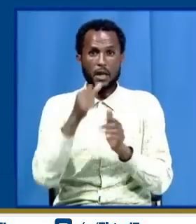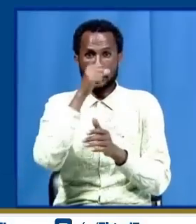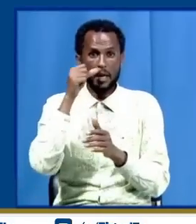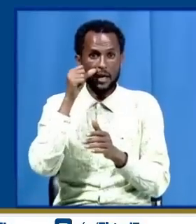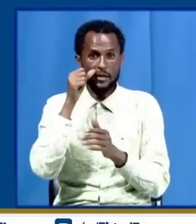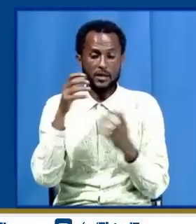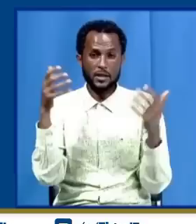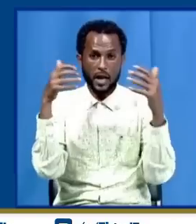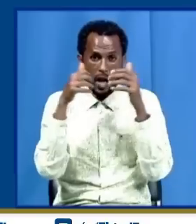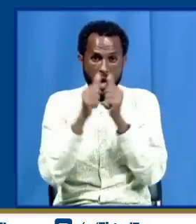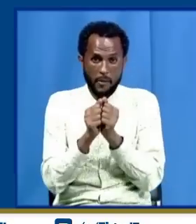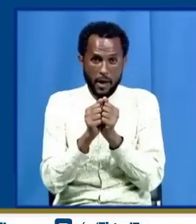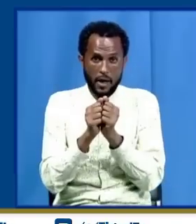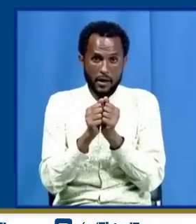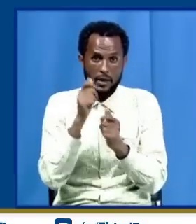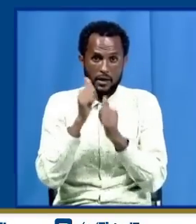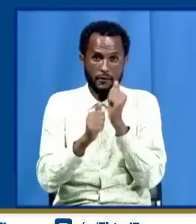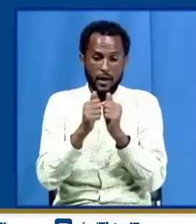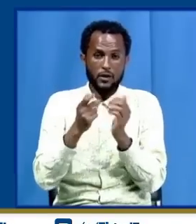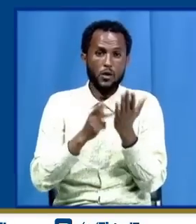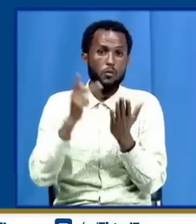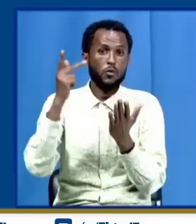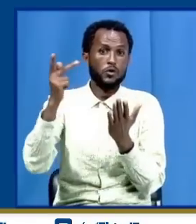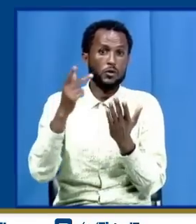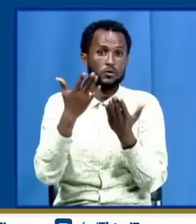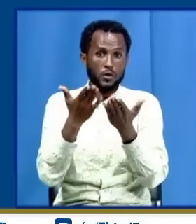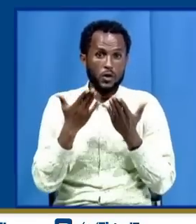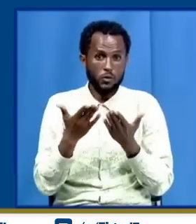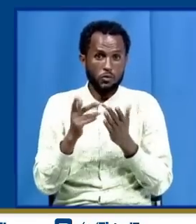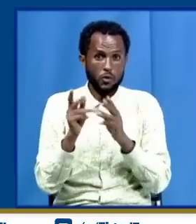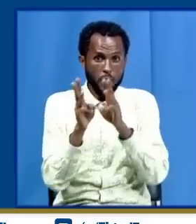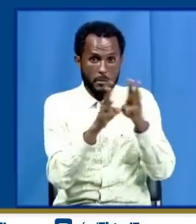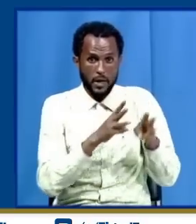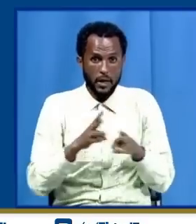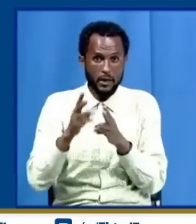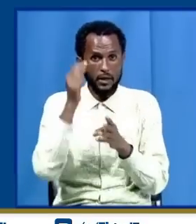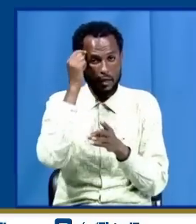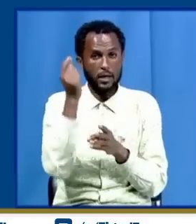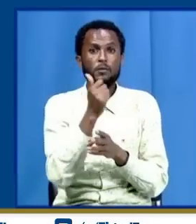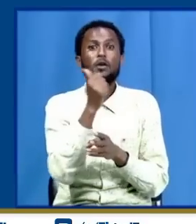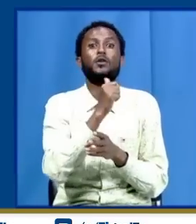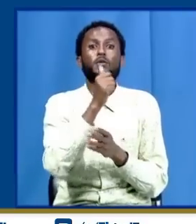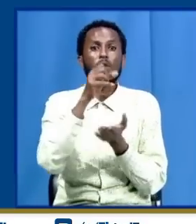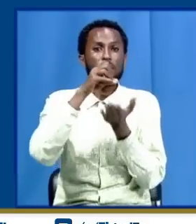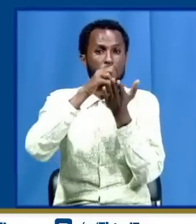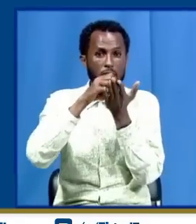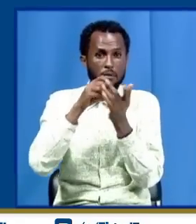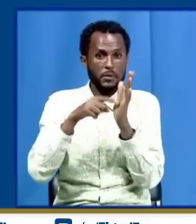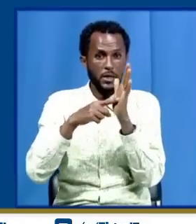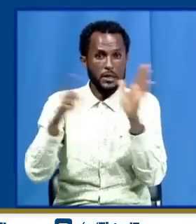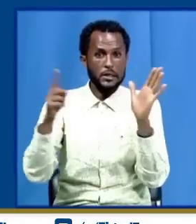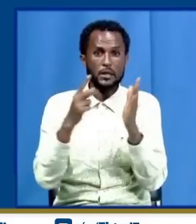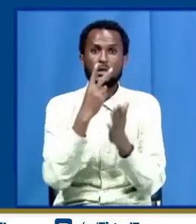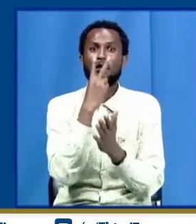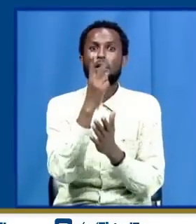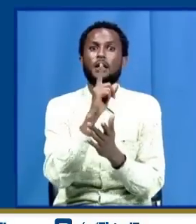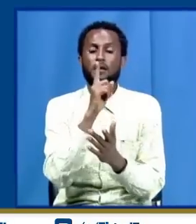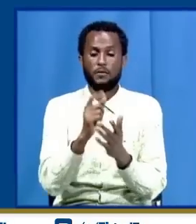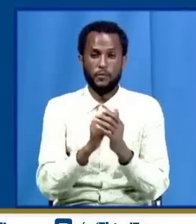ሓባር ናይ ጥፍኣት ፕሮጀክት በቲ ዝደለይዎ መንገዲ ከም ዘይዕወት ብግልጺ ተራእዩ እዩ።